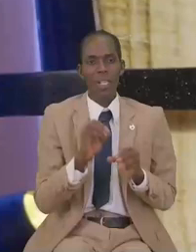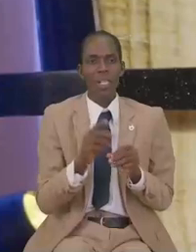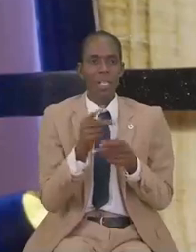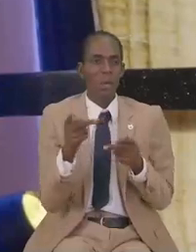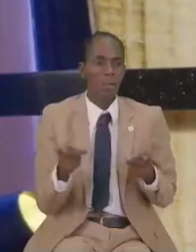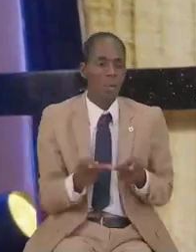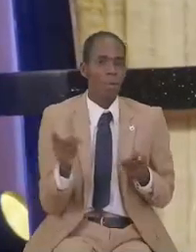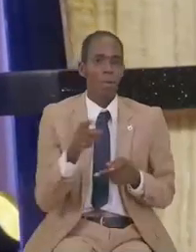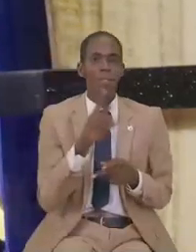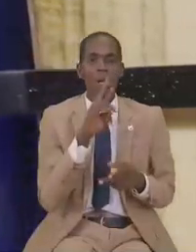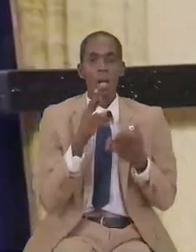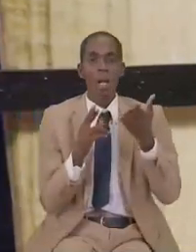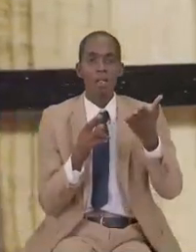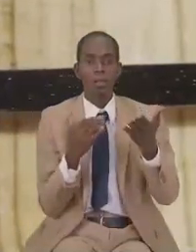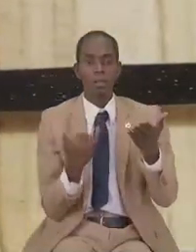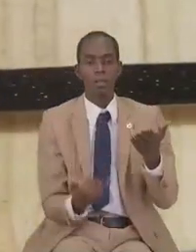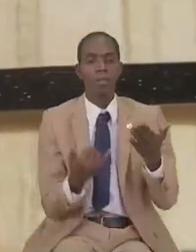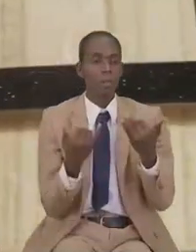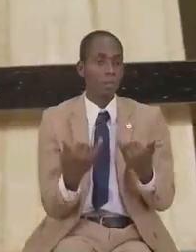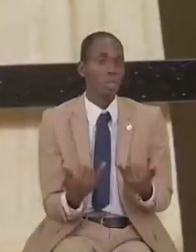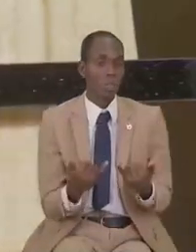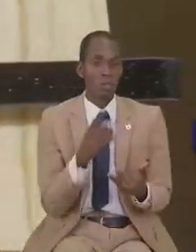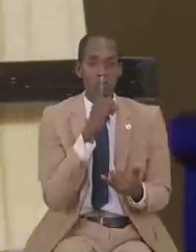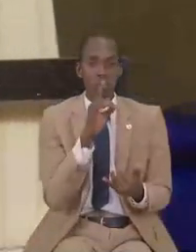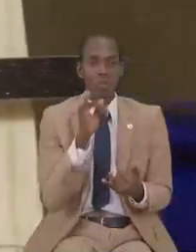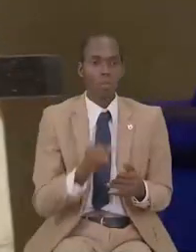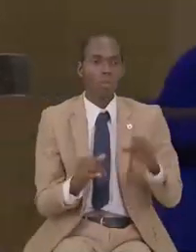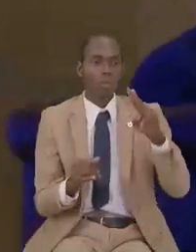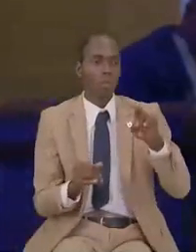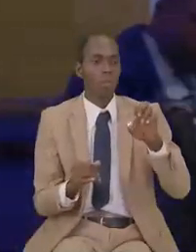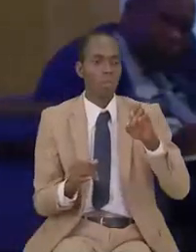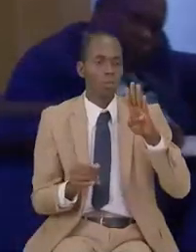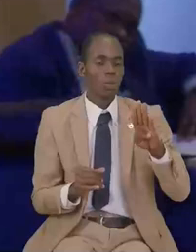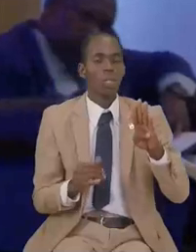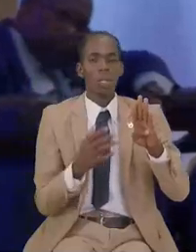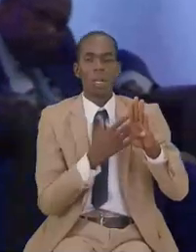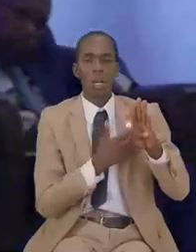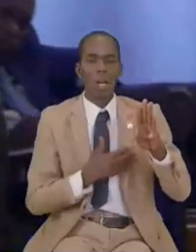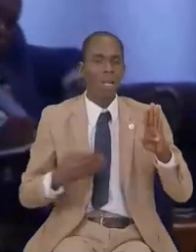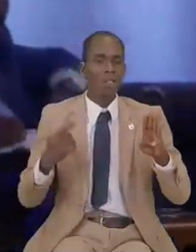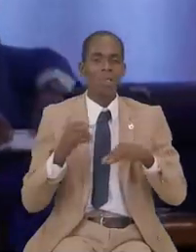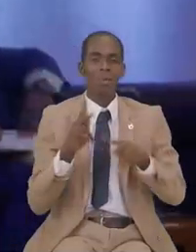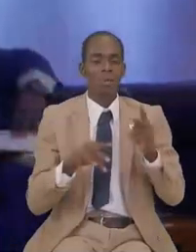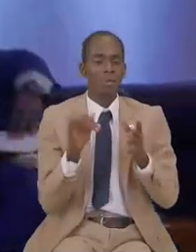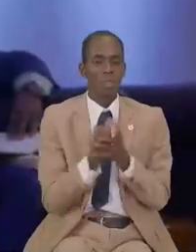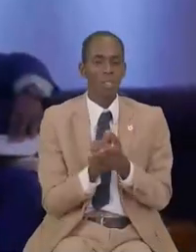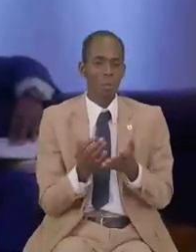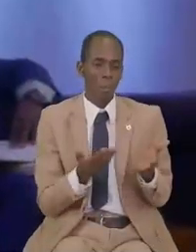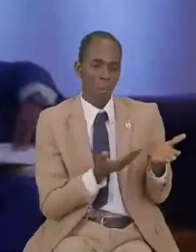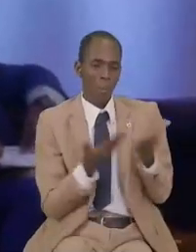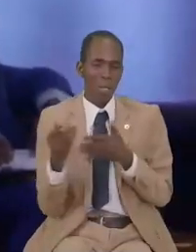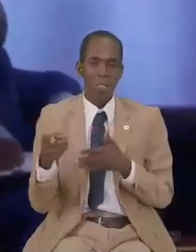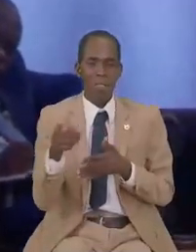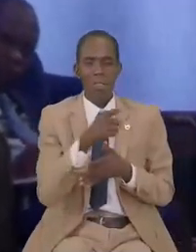de captivité. Au fait, Nebuchadnezzar et les gens qui les ont emportés en captivité, ils voudraient